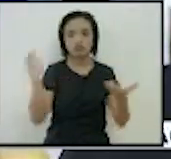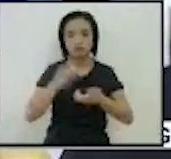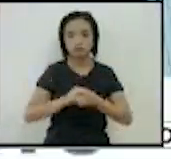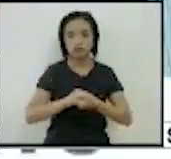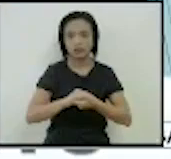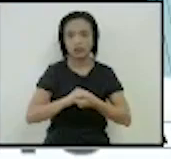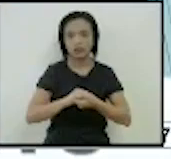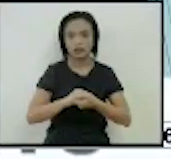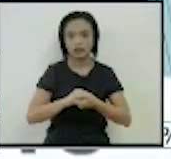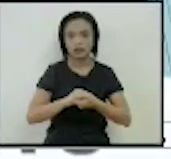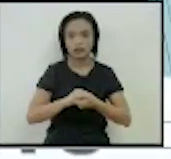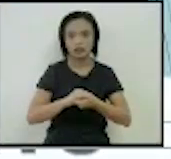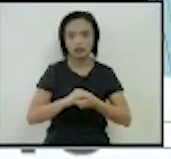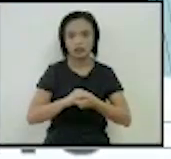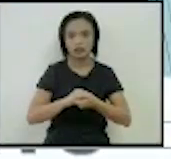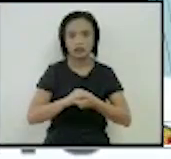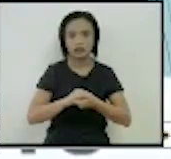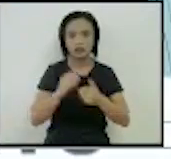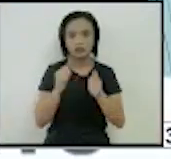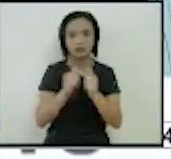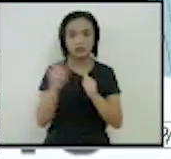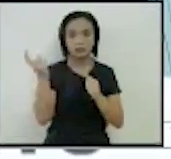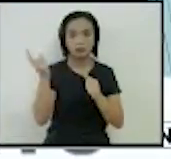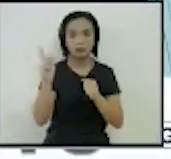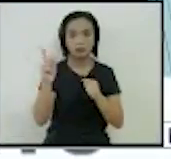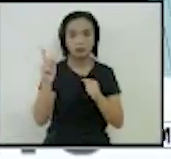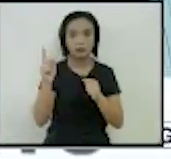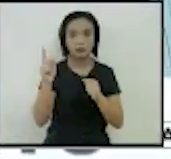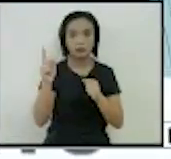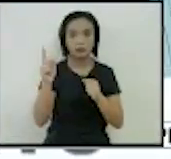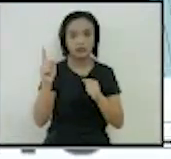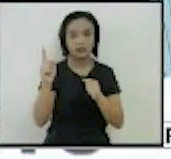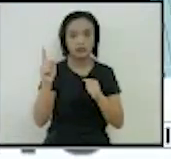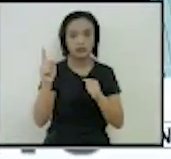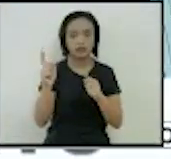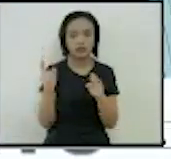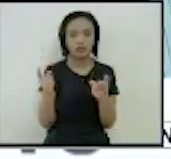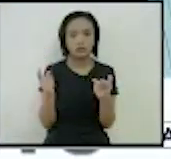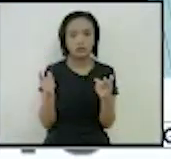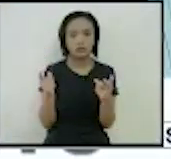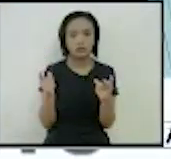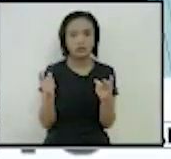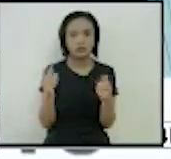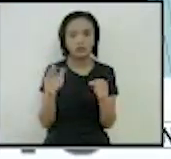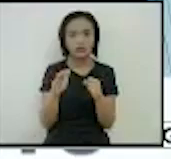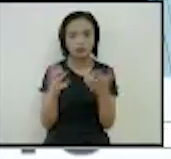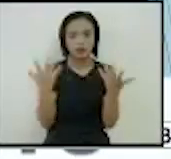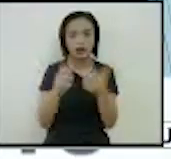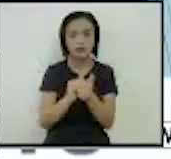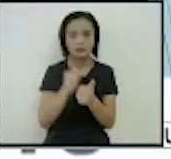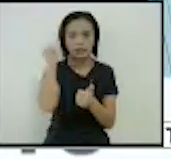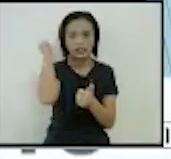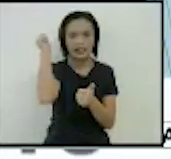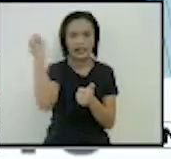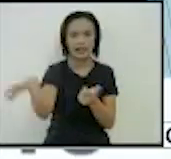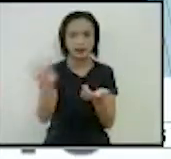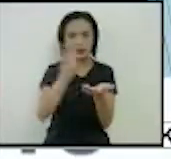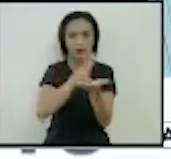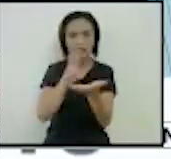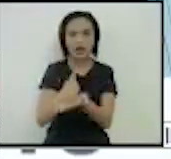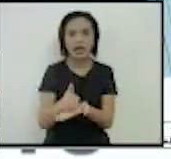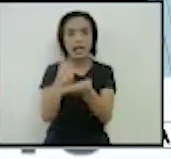school program. So yung kanila pong mga schools in far-flung areas is also helping us with the